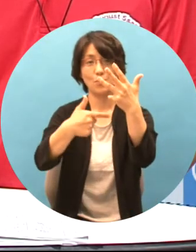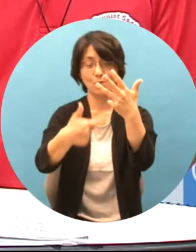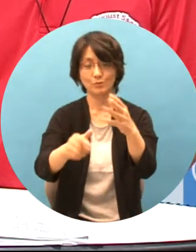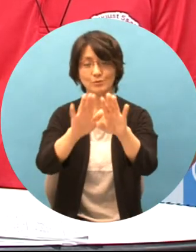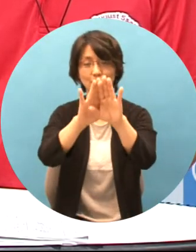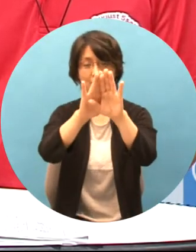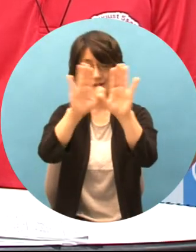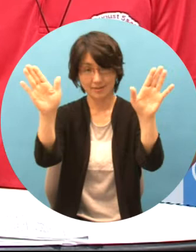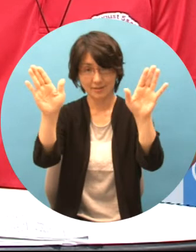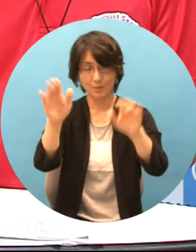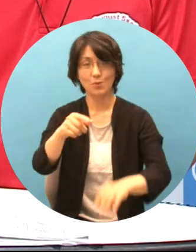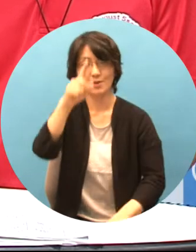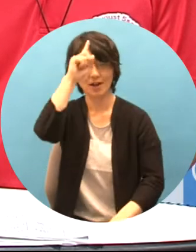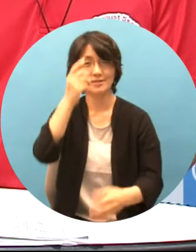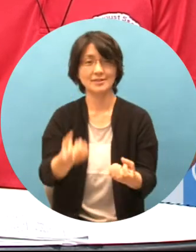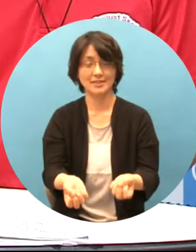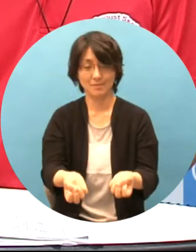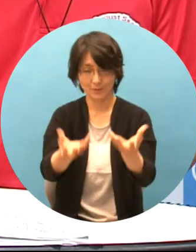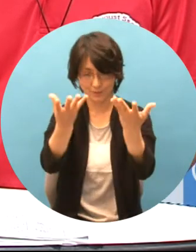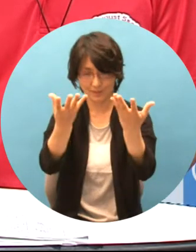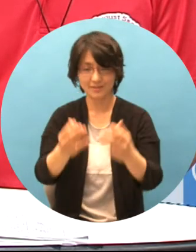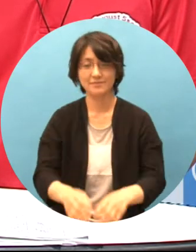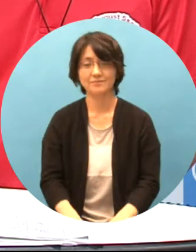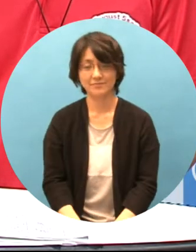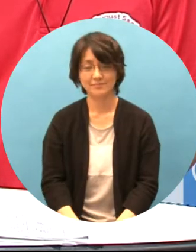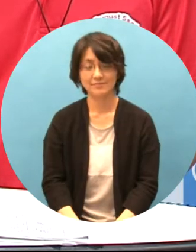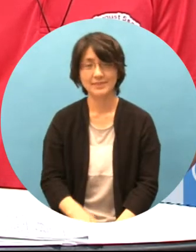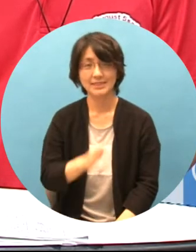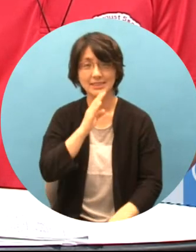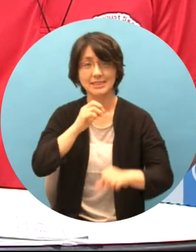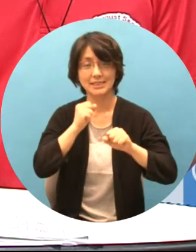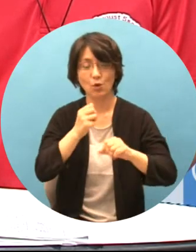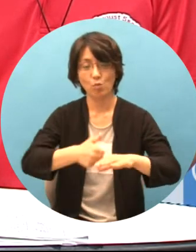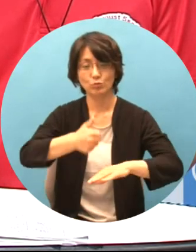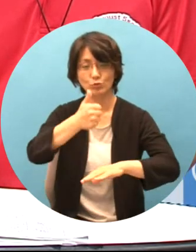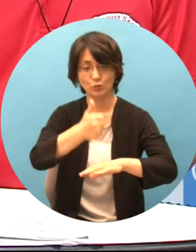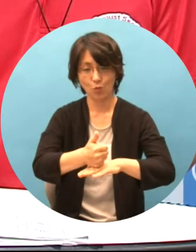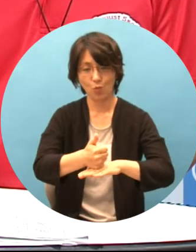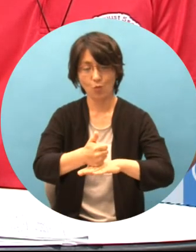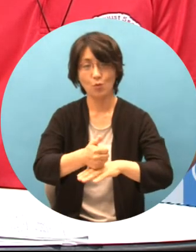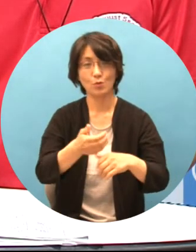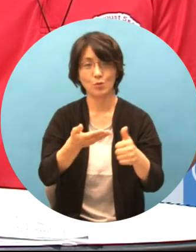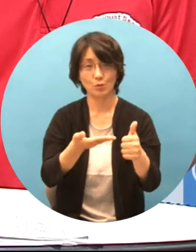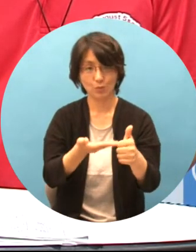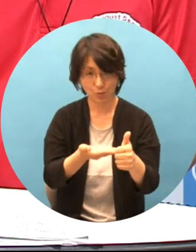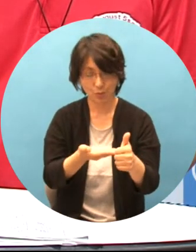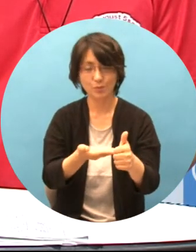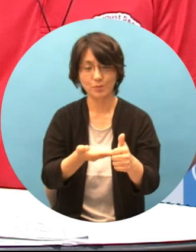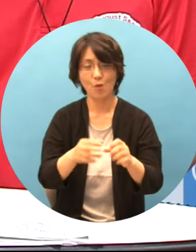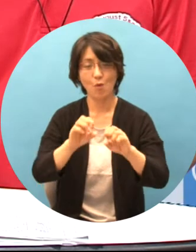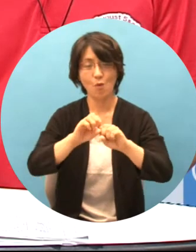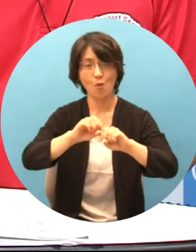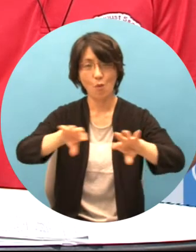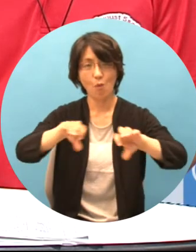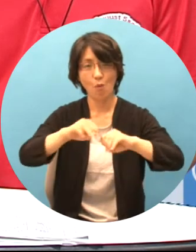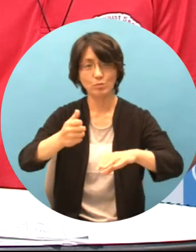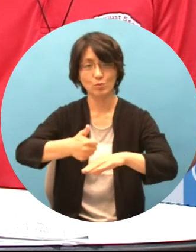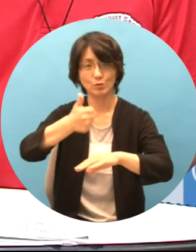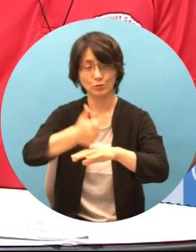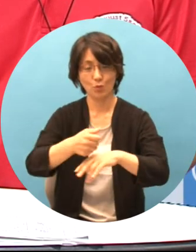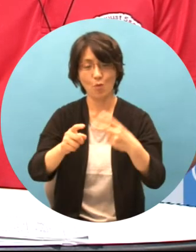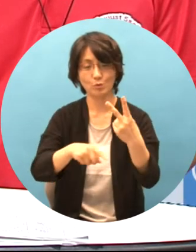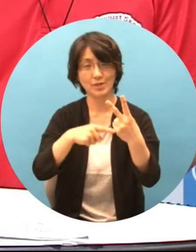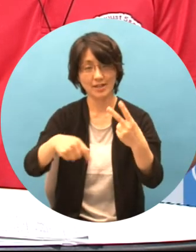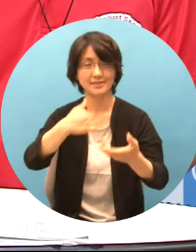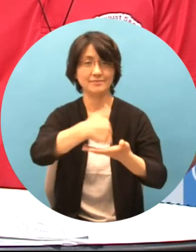日に開催される高崎祭りについて、実施本部長の金井豊さん、そして広報部門長の田島慎